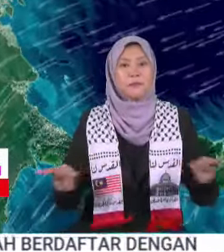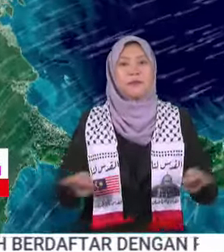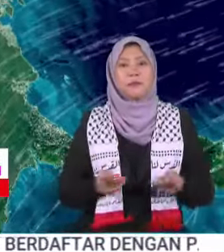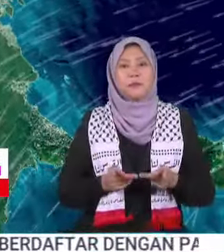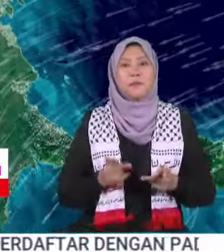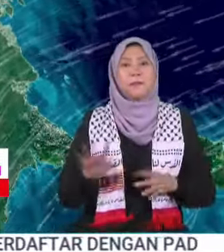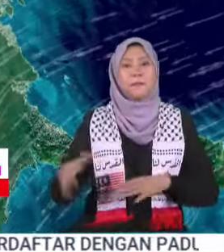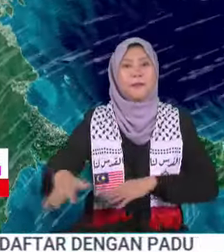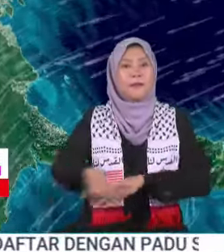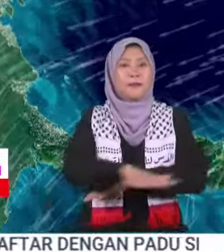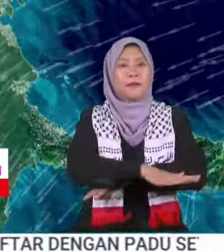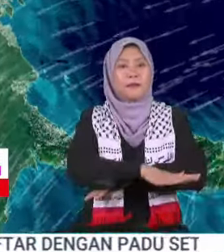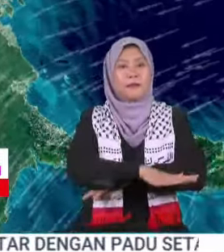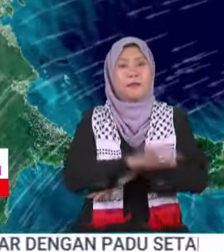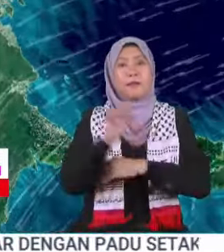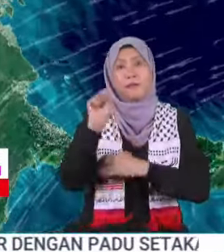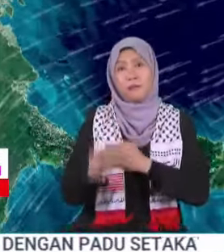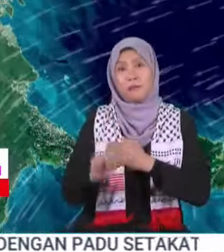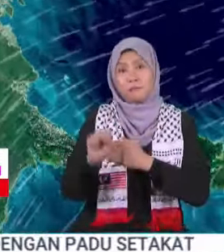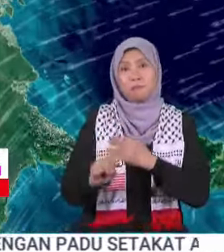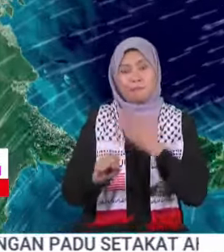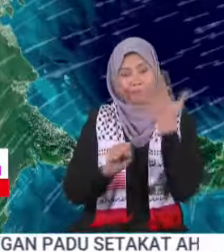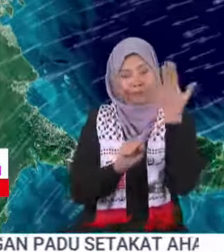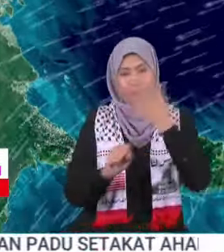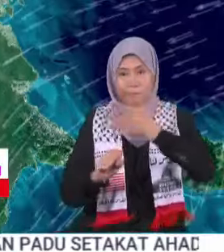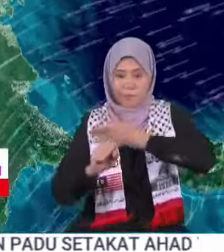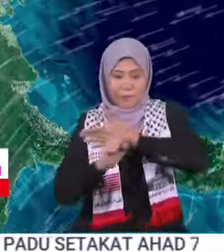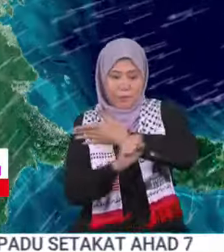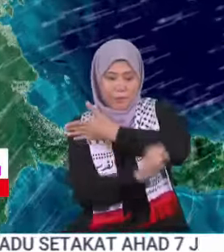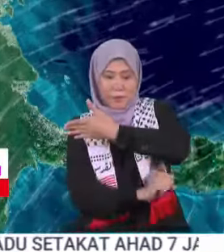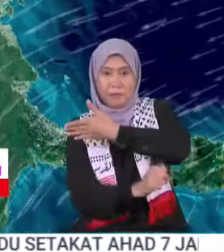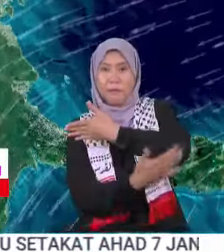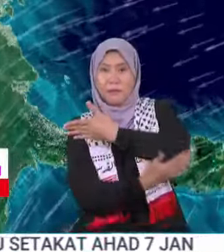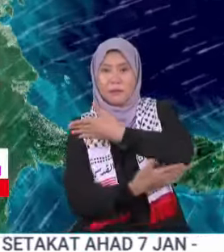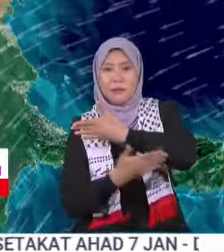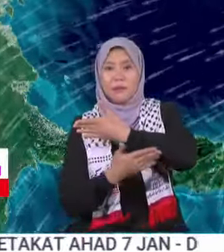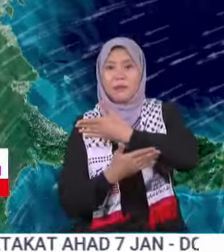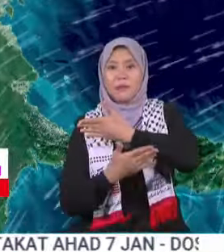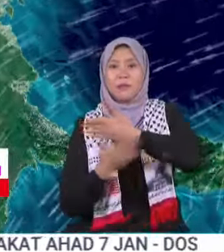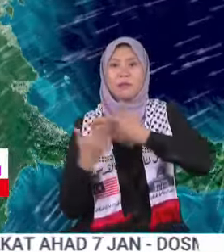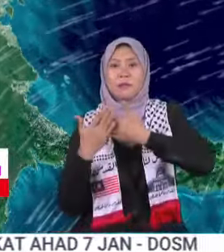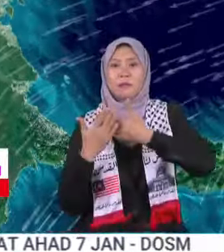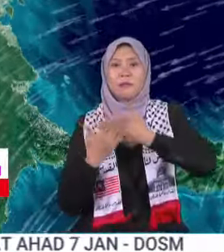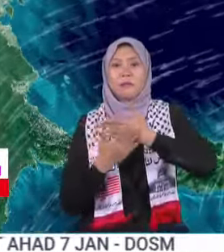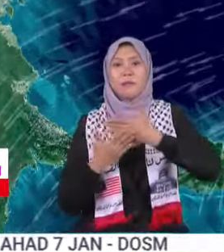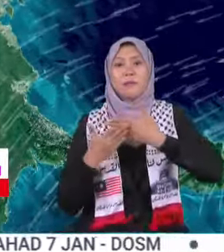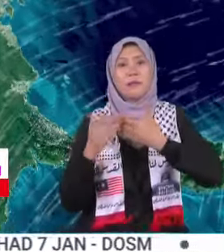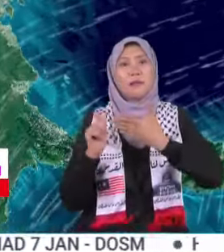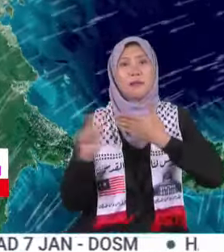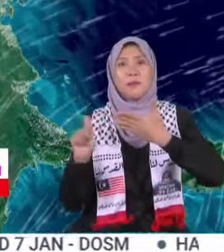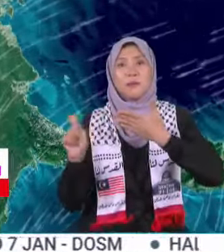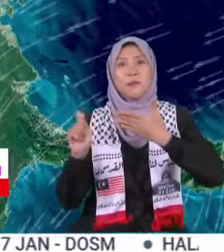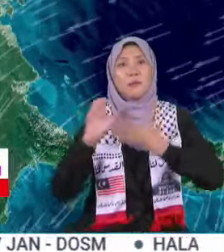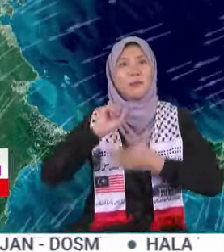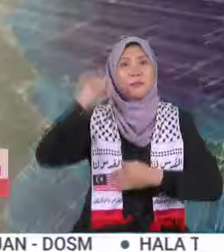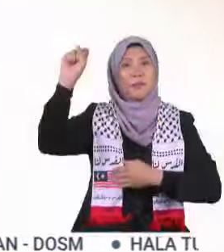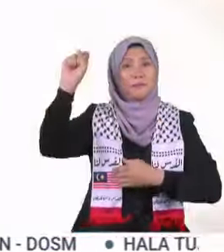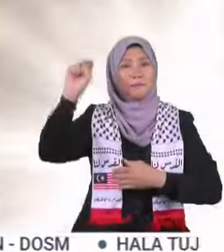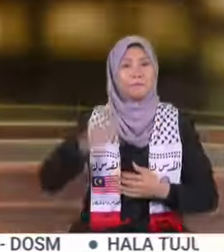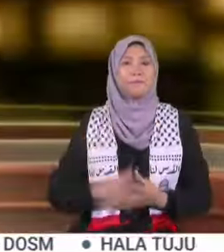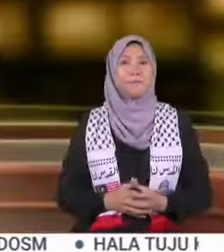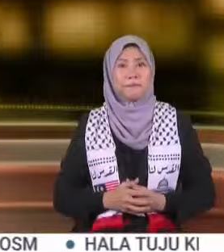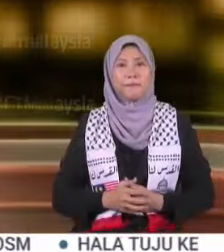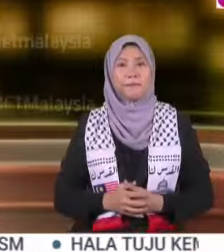berhampiran pantai di sepanjang Selatan dan juga Tengah Sarawak juga meliputi di kawasan di bahagian Timur Sabah